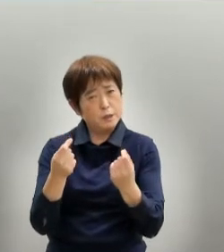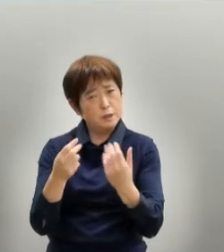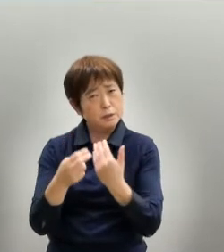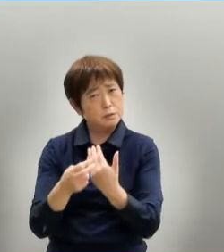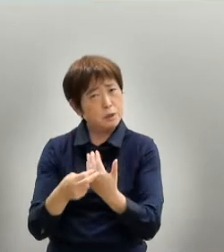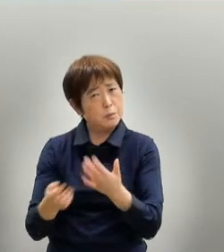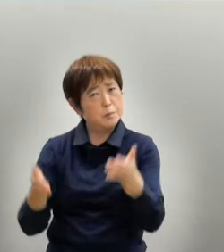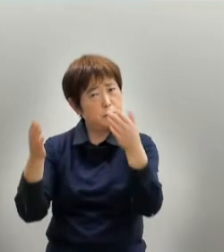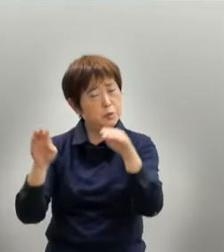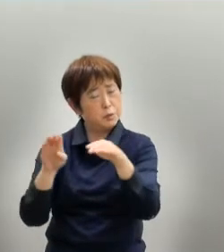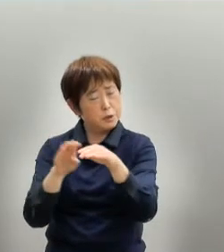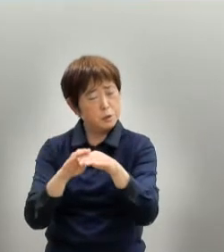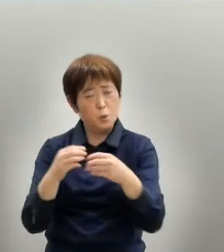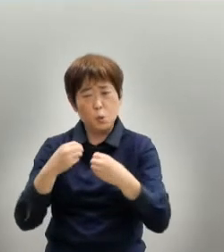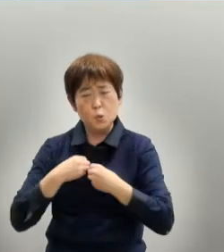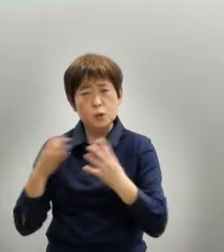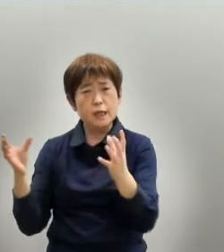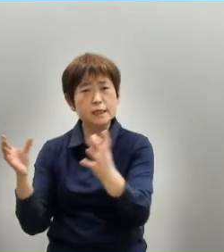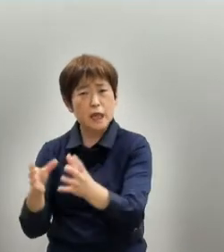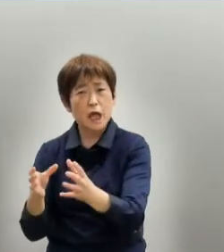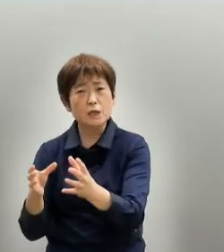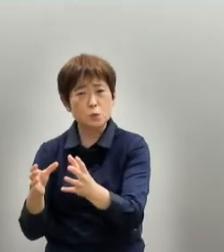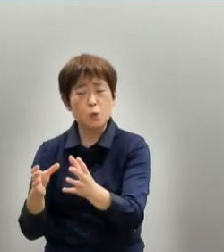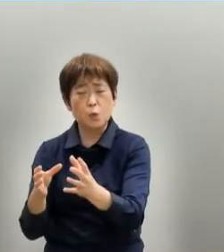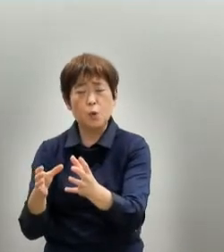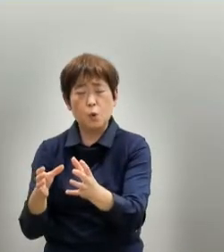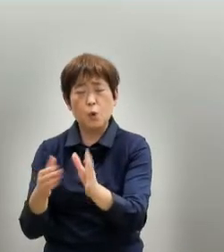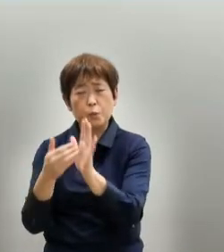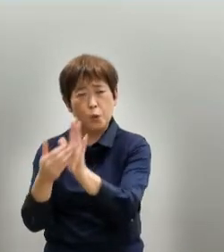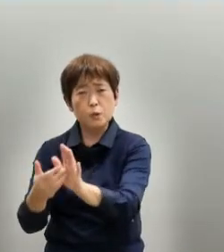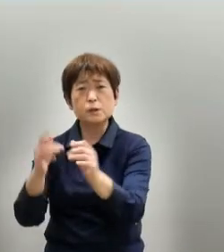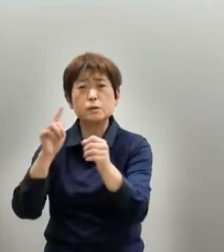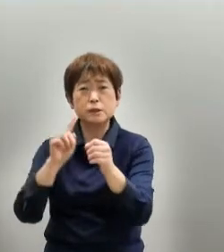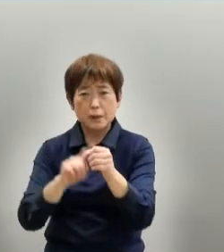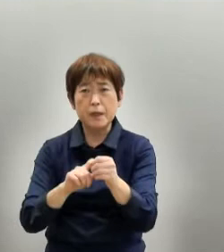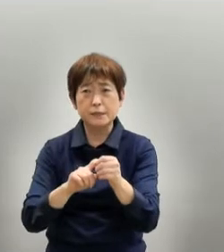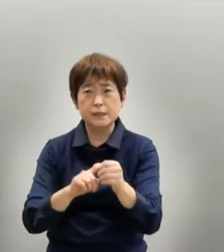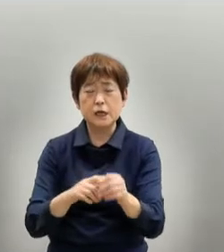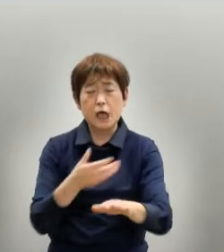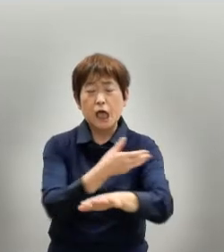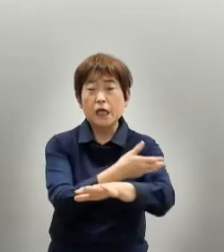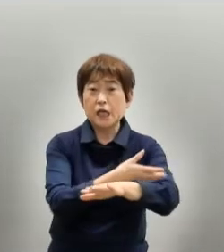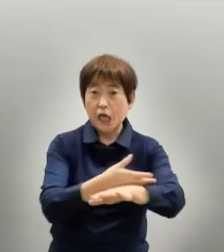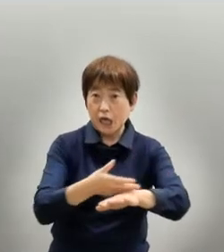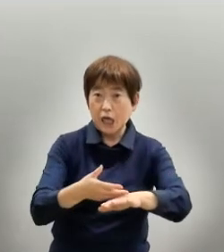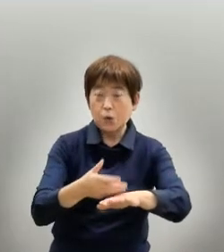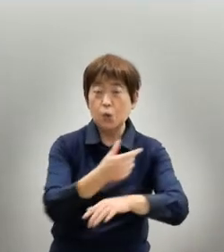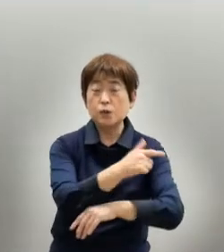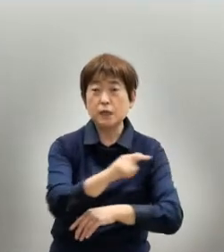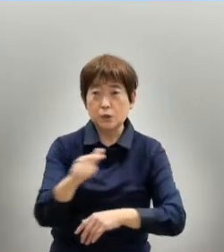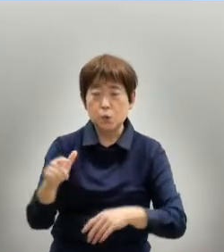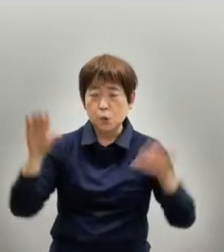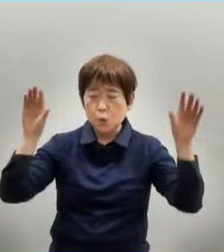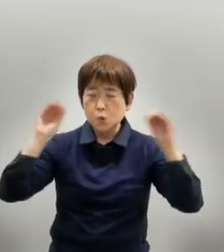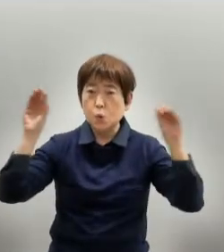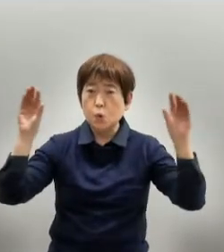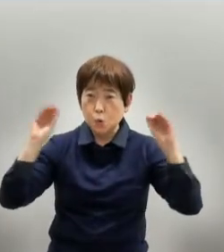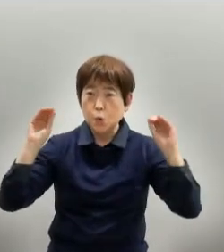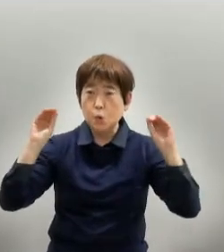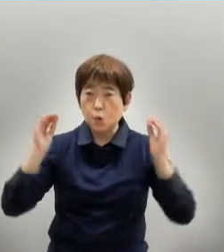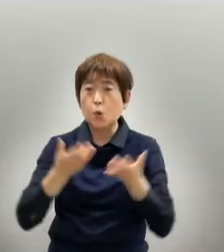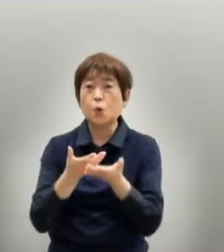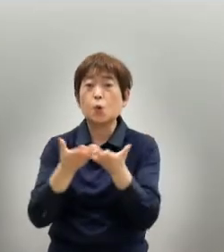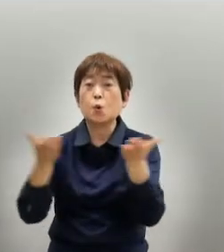め防止する観点から感染の原因ですとか経路の事例をですね、共有していくことにし